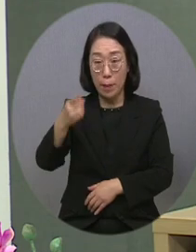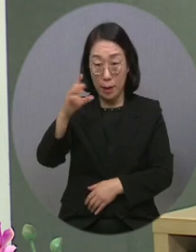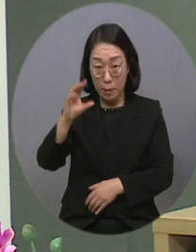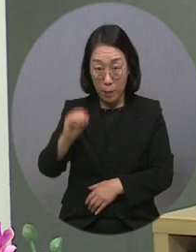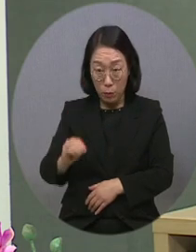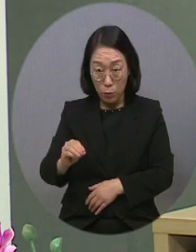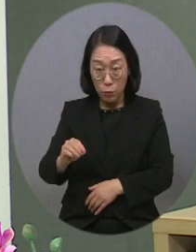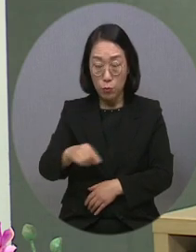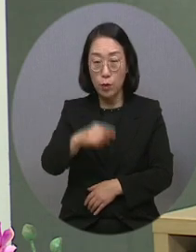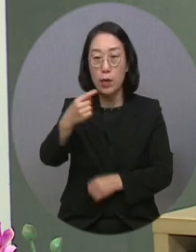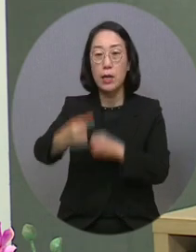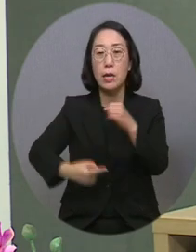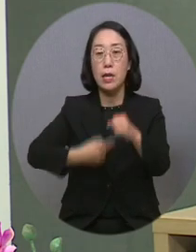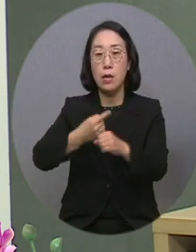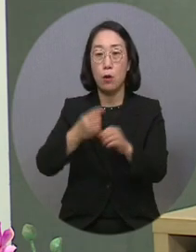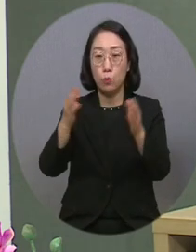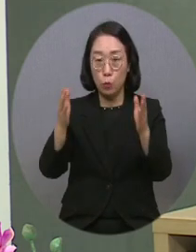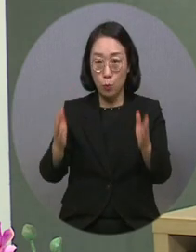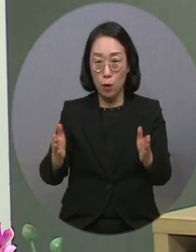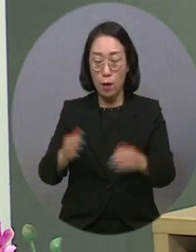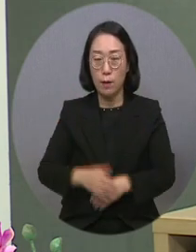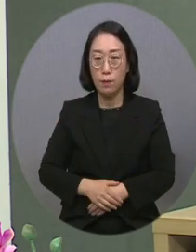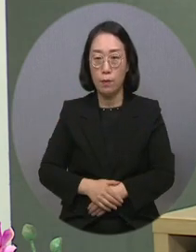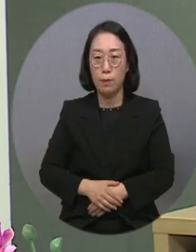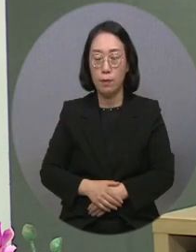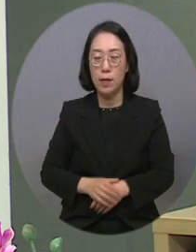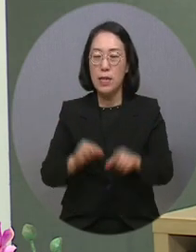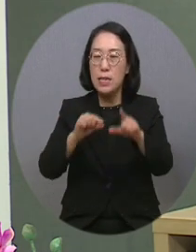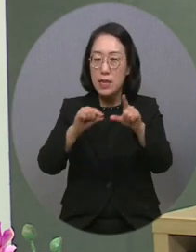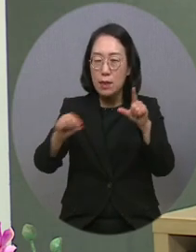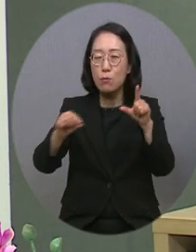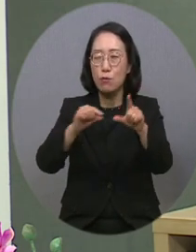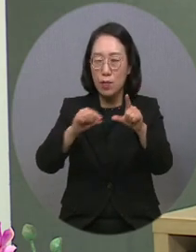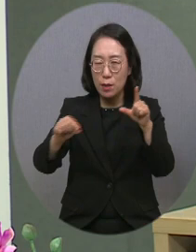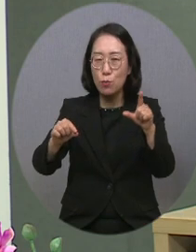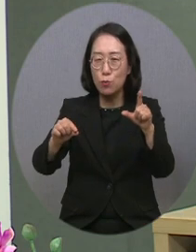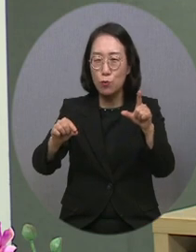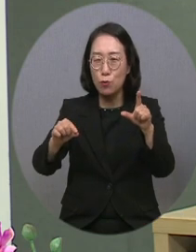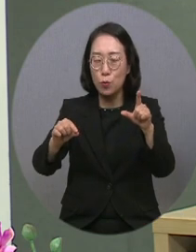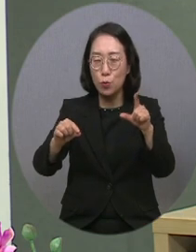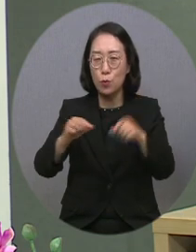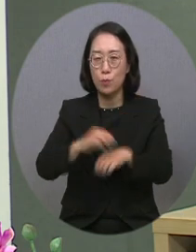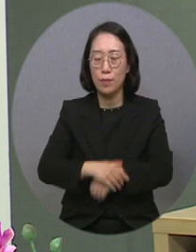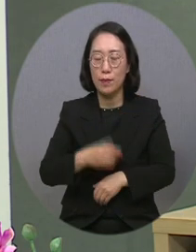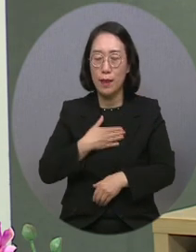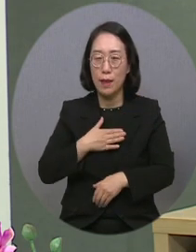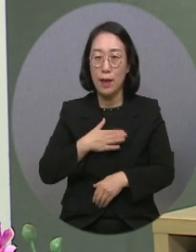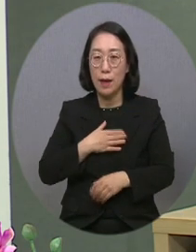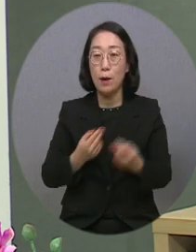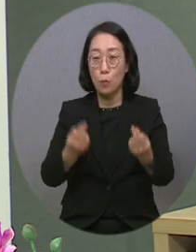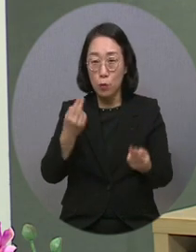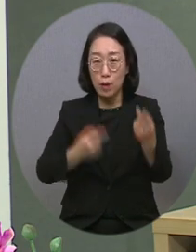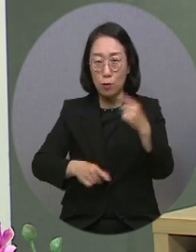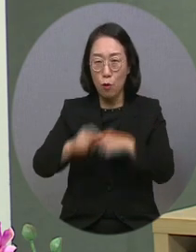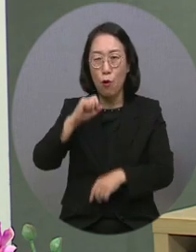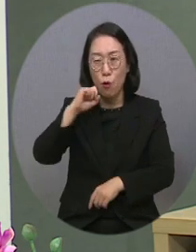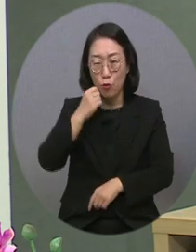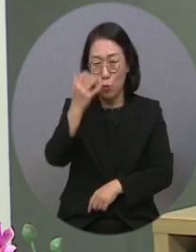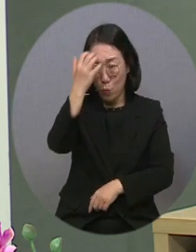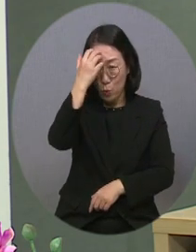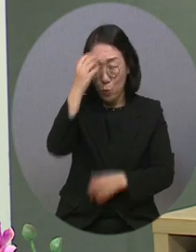냈든 1년 동안에 11조의 기분으로 예. 나보다 좀 어려운